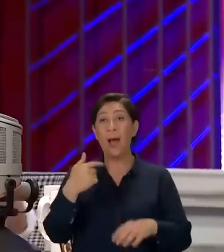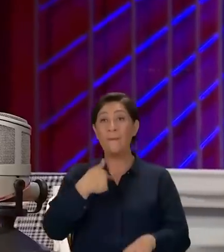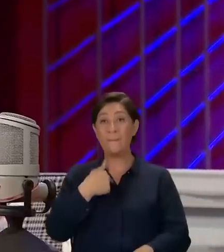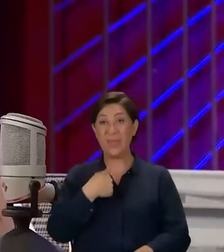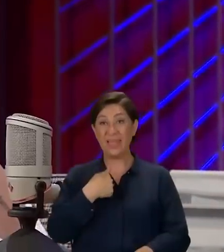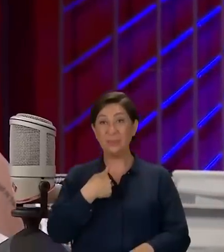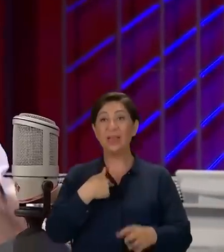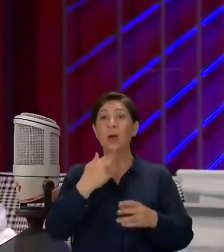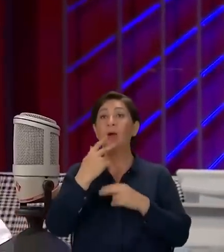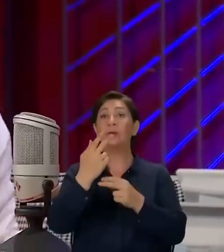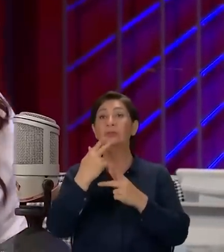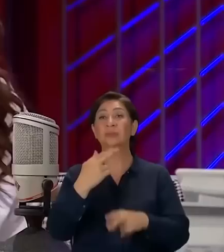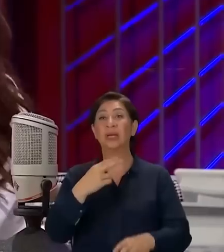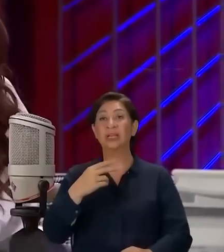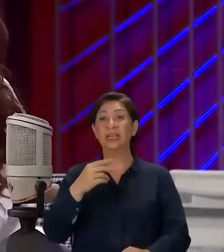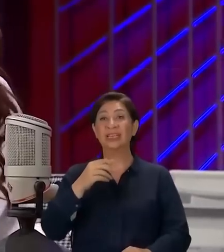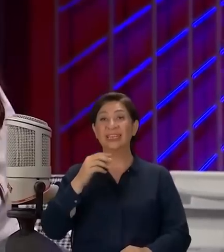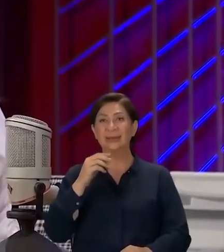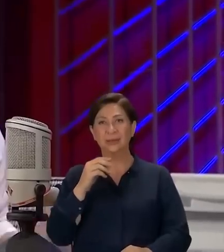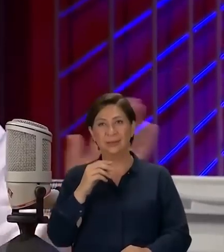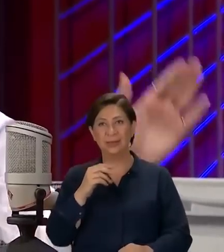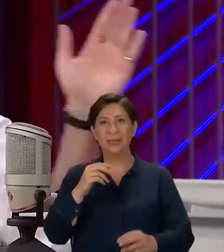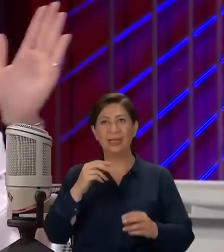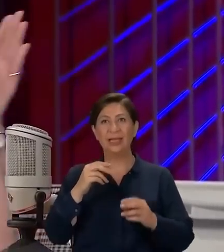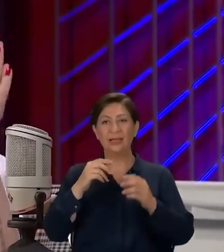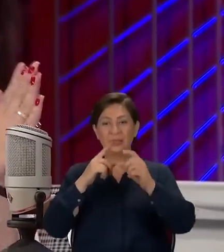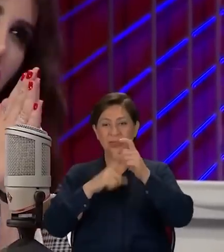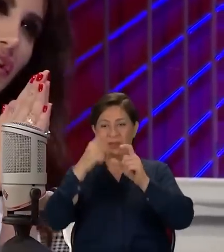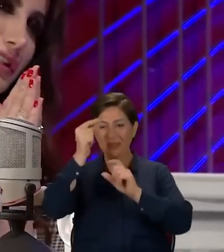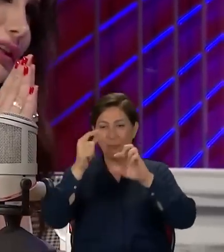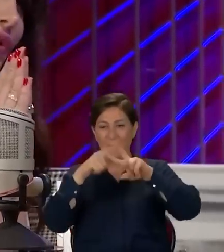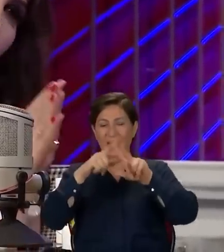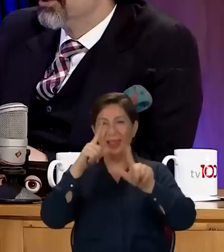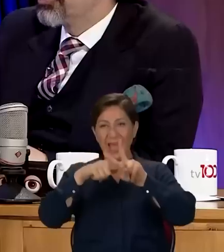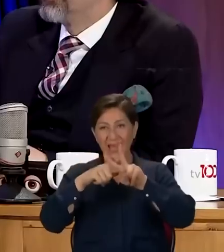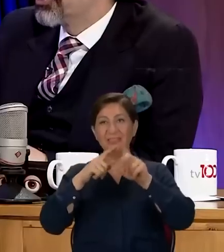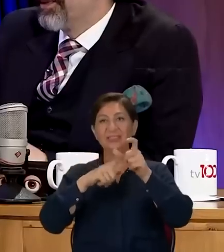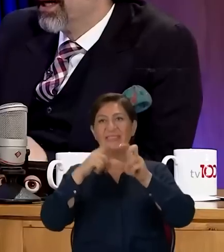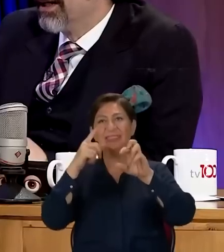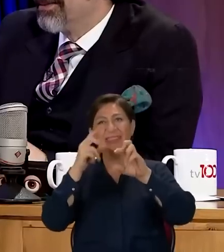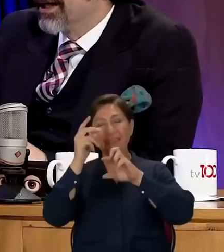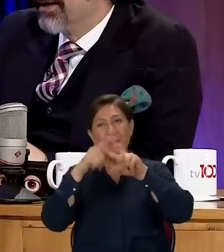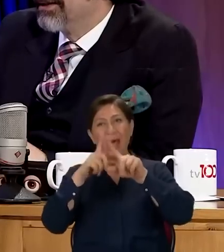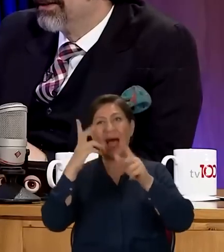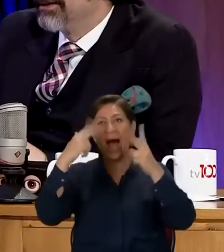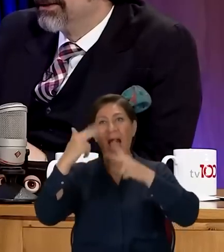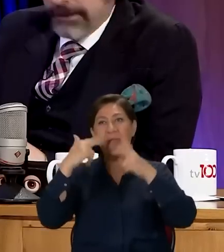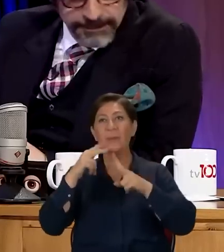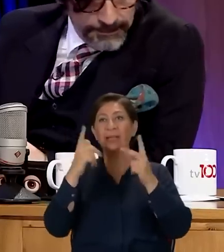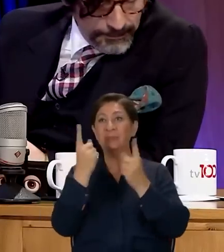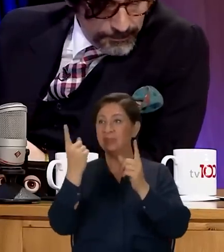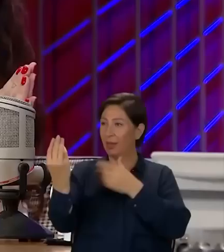benim jargonuma çıpala çıpala ağlamak diye bir şey kattığınız için size çok teşekkür çıpala ederim. Çıpala çıpala ağlamak, evet.